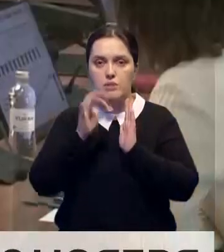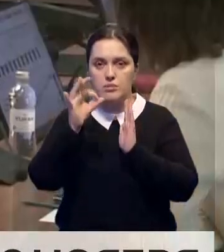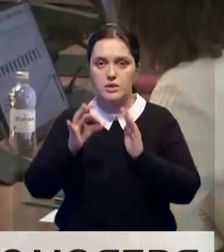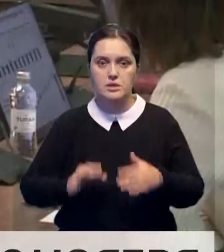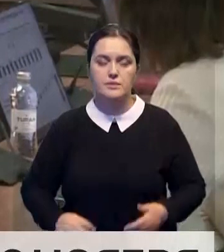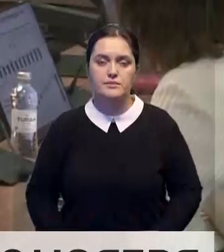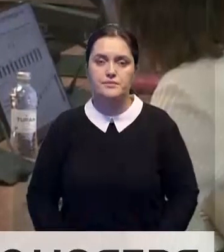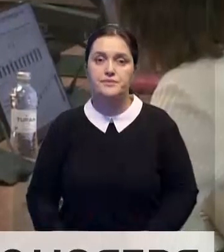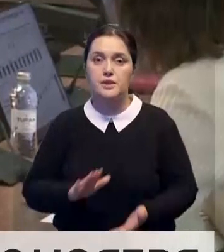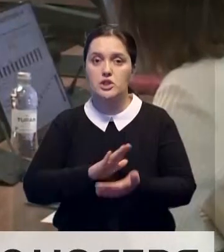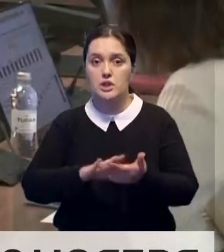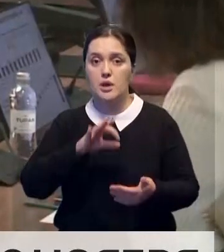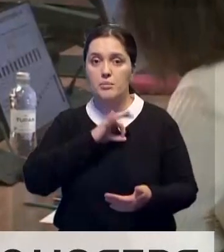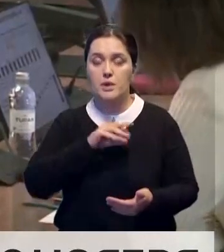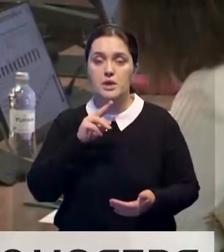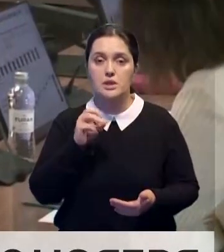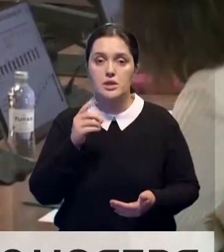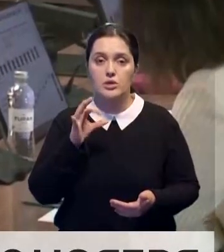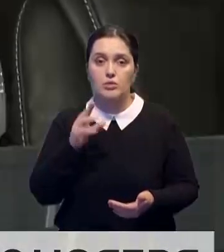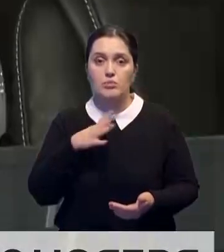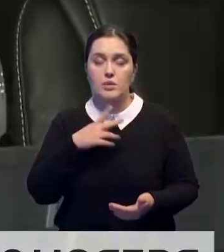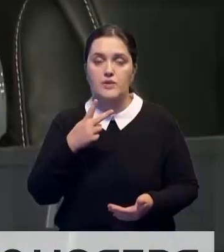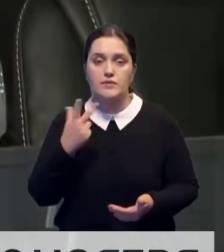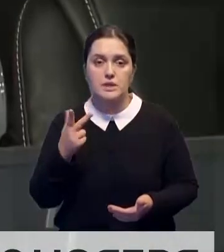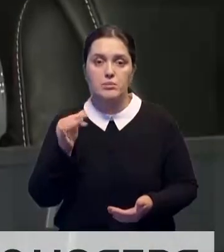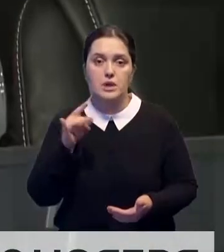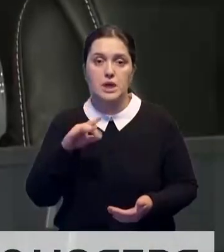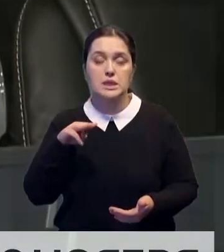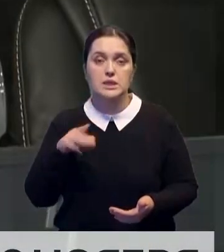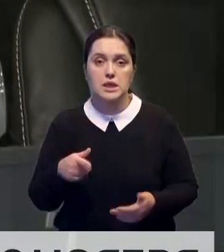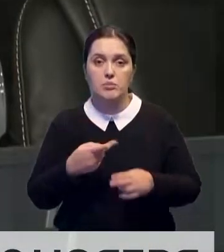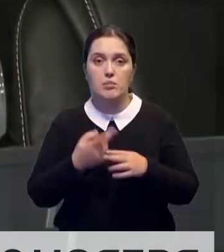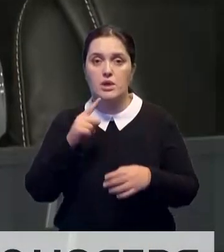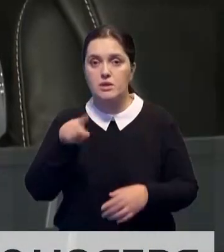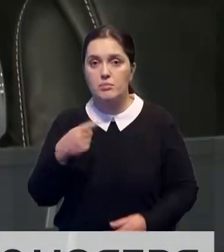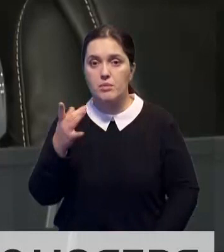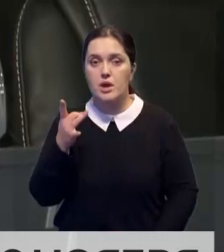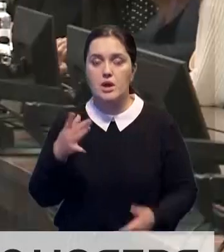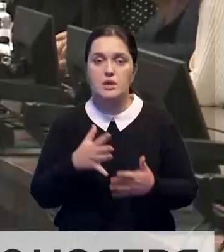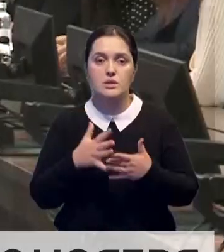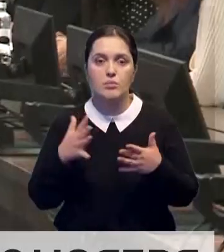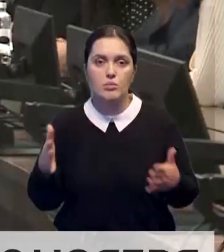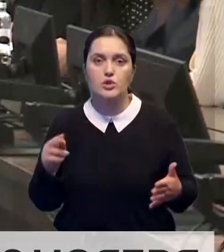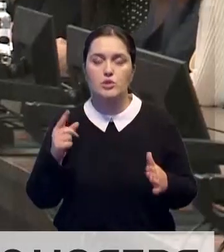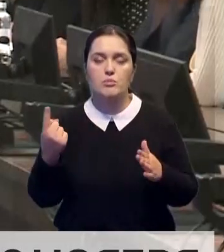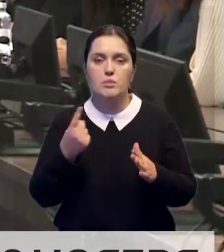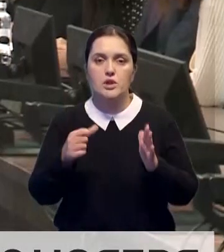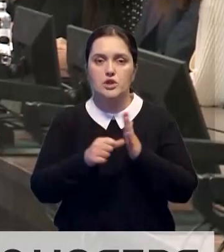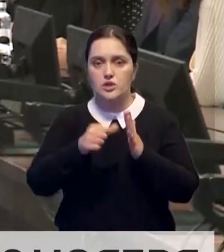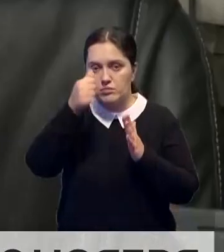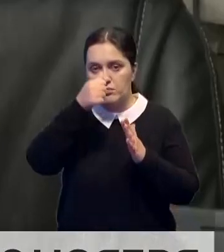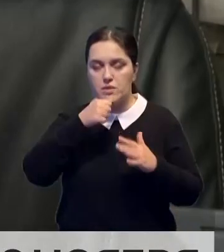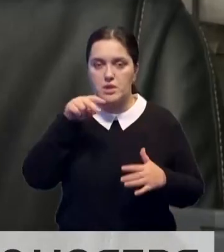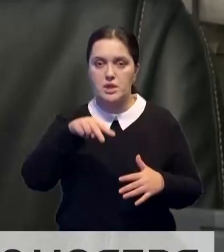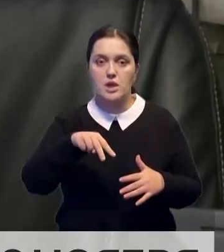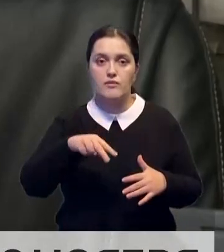60%. Чистая прибыль «Кигок» за 6 месяцев составила 23 миллиардов тенге. Это в 1,5 раза больше показателей первого полугодия